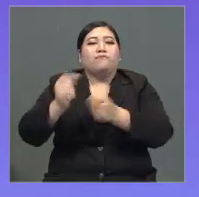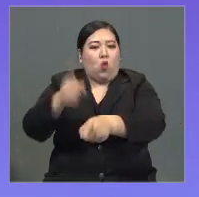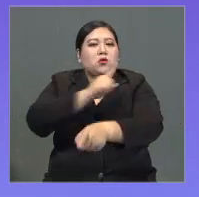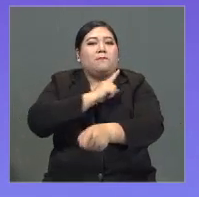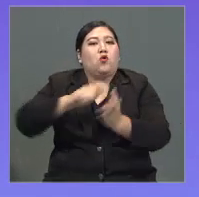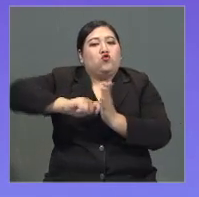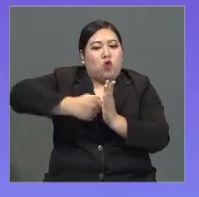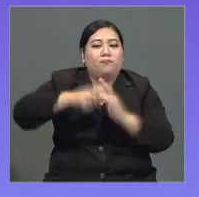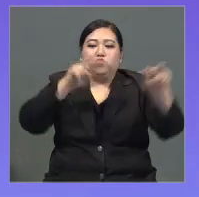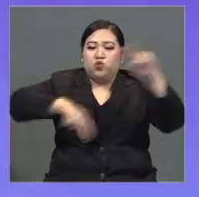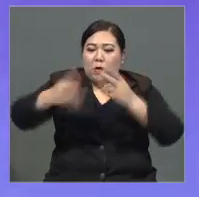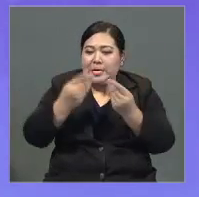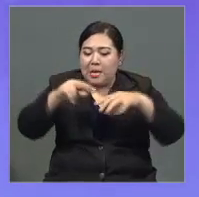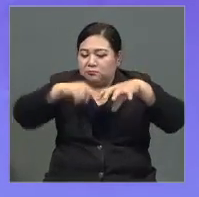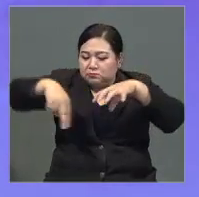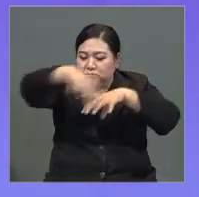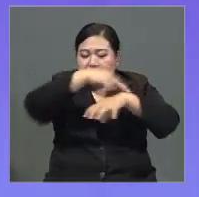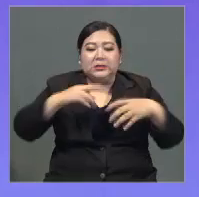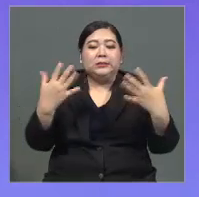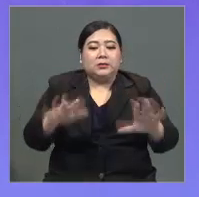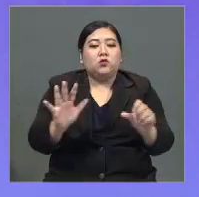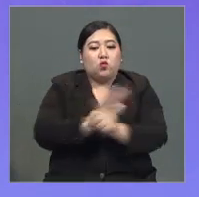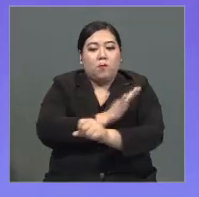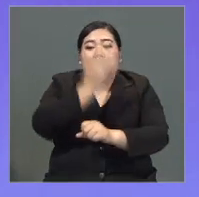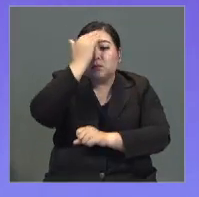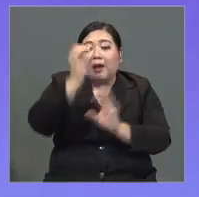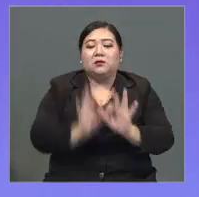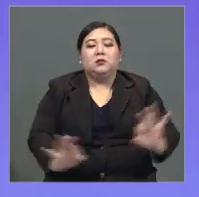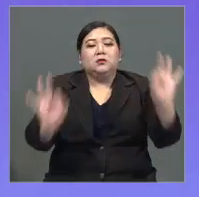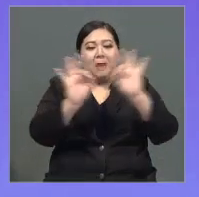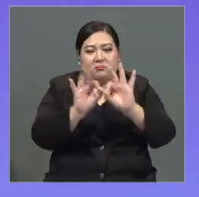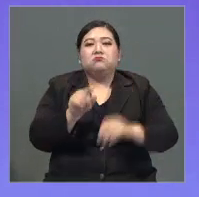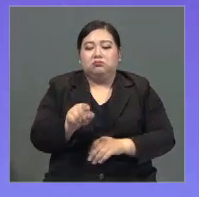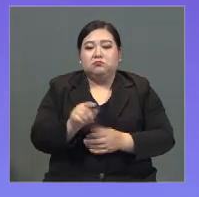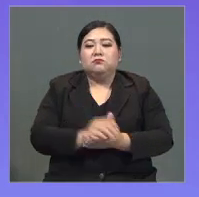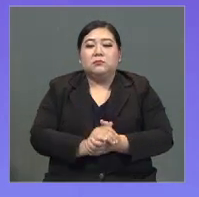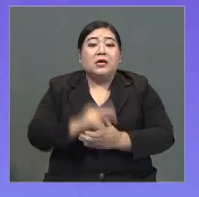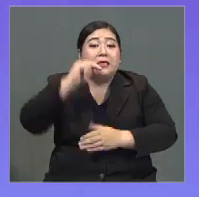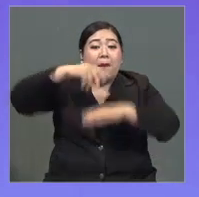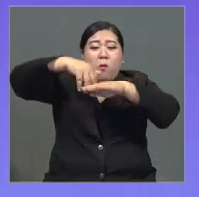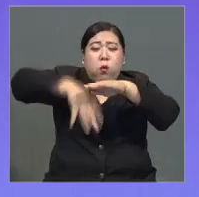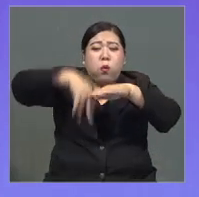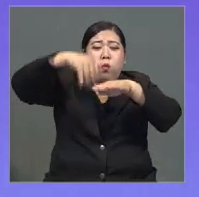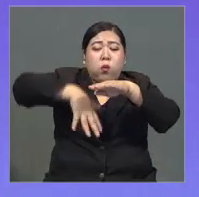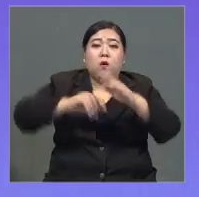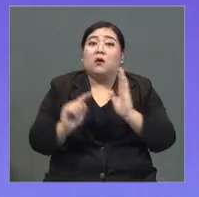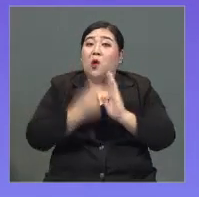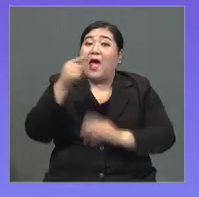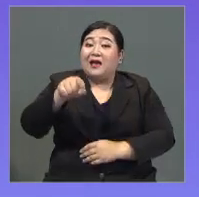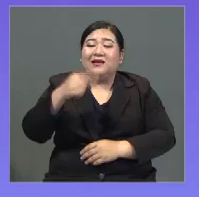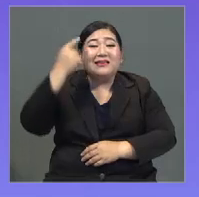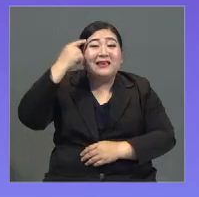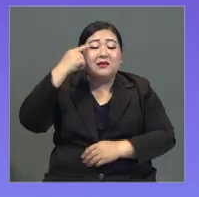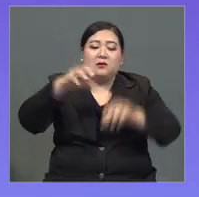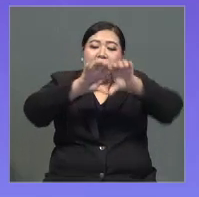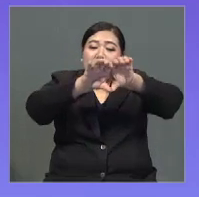นี้ไปจะต้องดูรายละเอียดยังไงเพราะว่าอันนี้ถือว่ามีความสำคัญอย่างมากอย่างที่คุณบอกว่าจุดที่น้ำรั่วลงมาตอนแรกเนี่ยเขามองว่าเป็นจุ